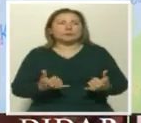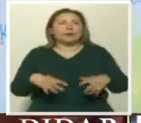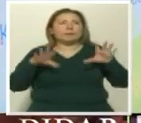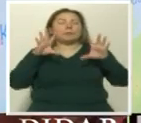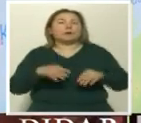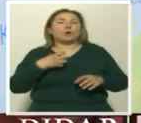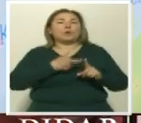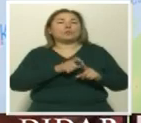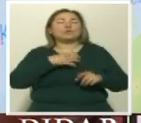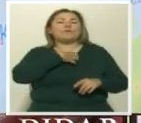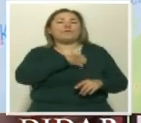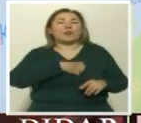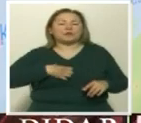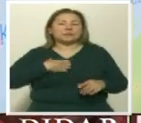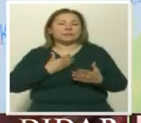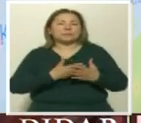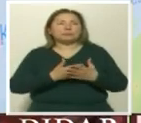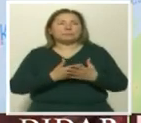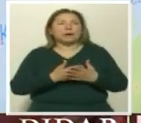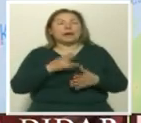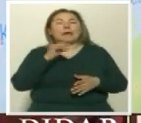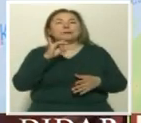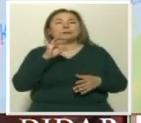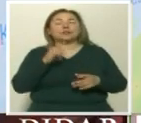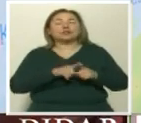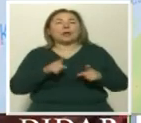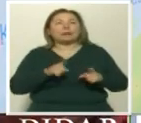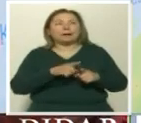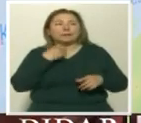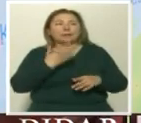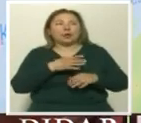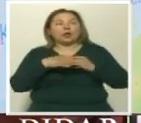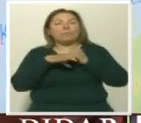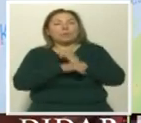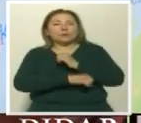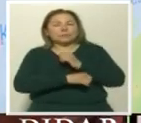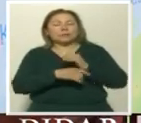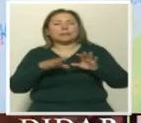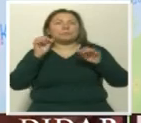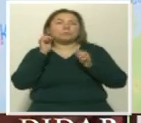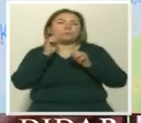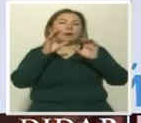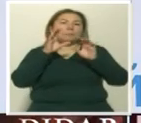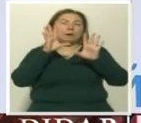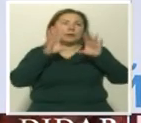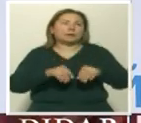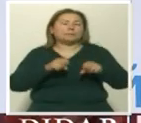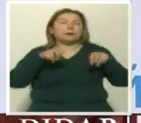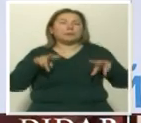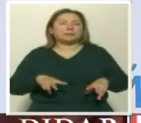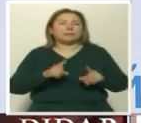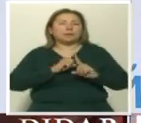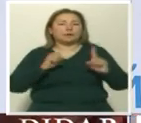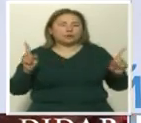өте маңызды. Себебі жаңағыда қайырымдылық шара болғаннан кейін барлық мамандар атсалысса деймін.